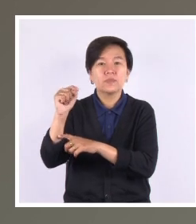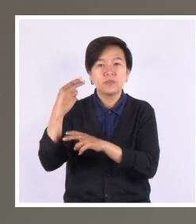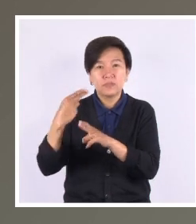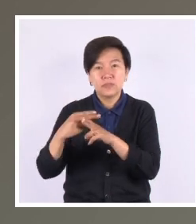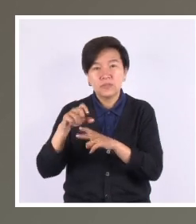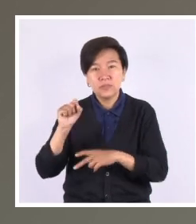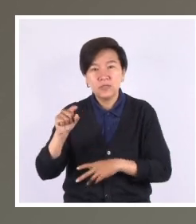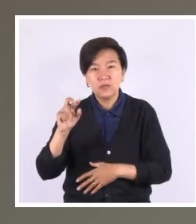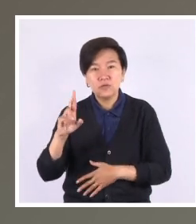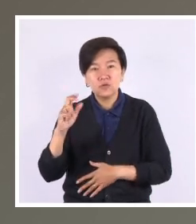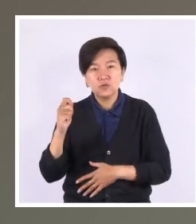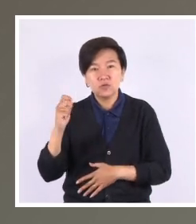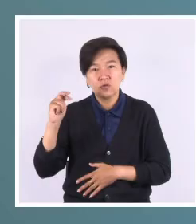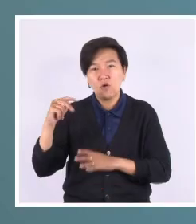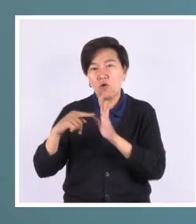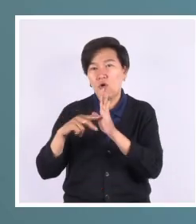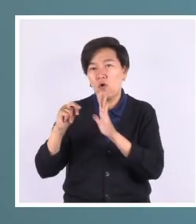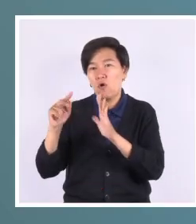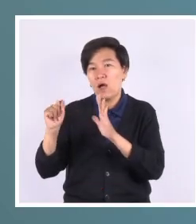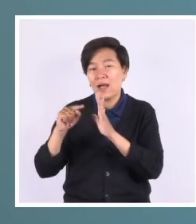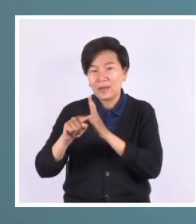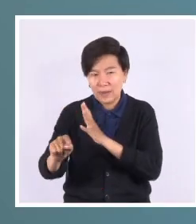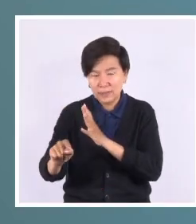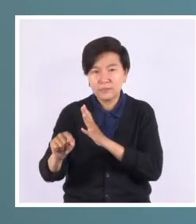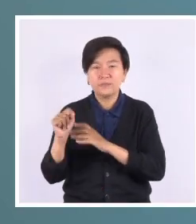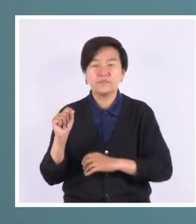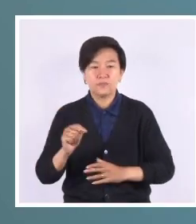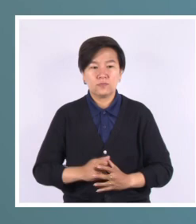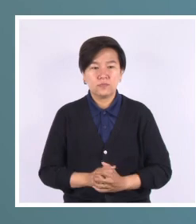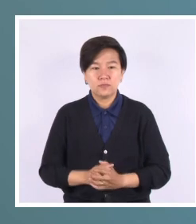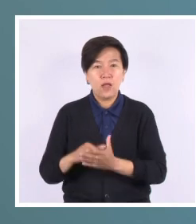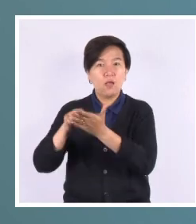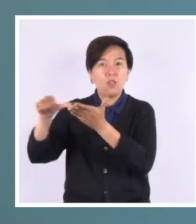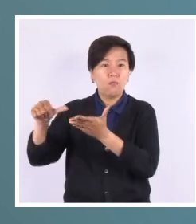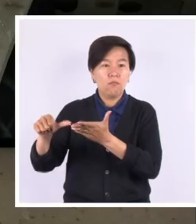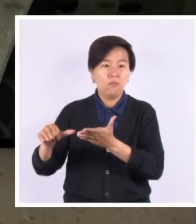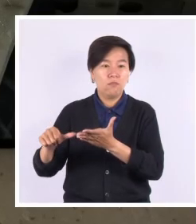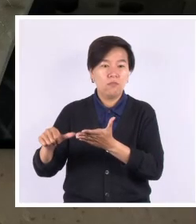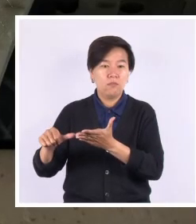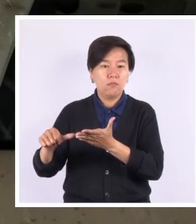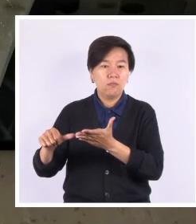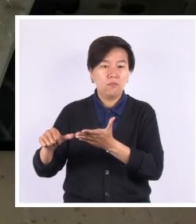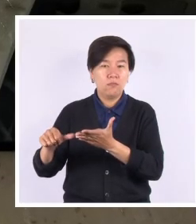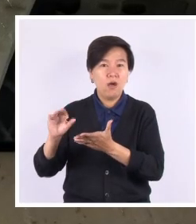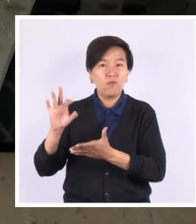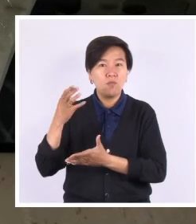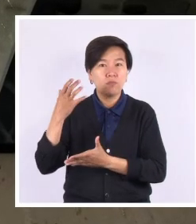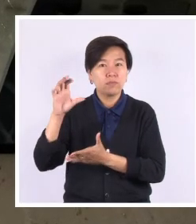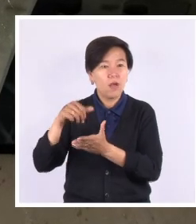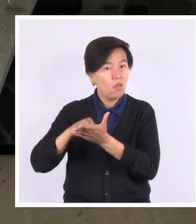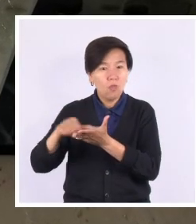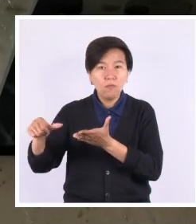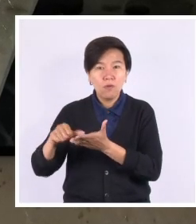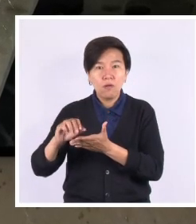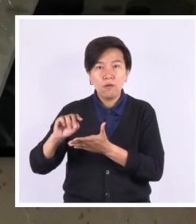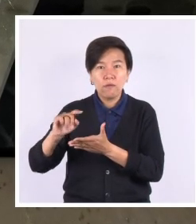อนันต์ที่โพสต์เอาไว้ในกลุ่มข่าวของชาวระยองปรากฏว่าลบโพสต์นั้นไปแล้วแล้วก็ Facebook ของเจ้าตัวเนี่ยไม่สามารถเปิดเข้